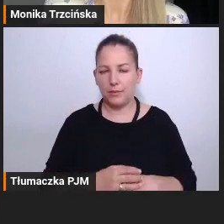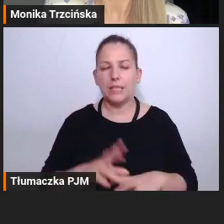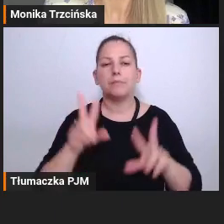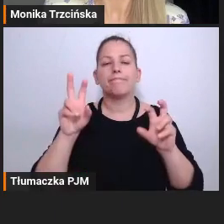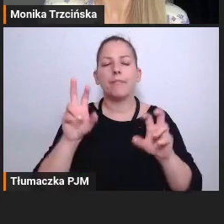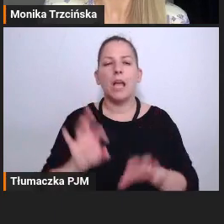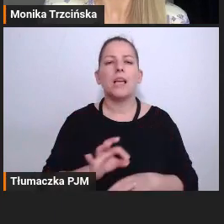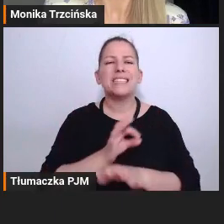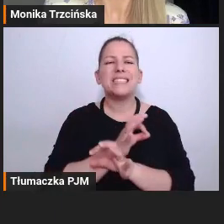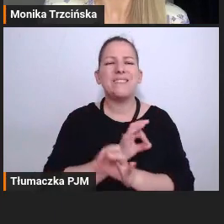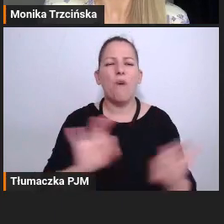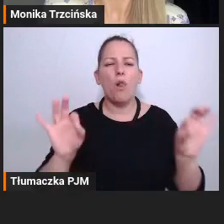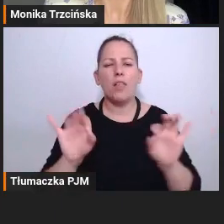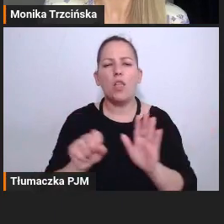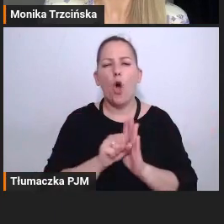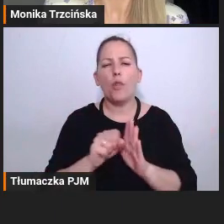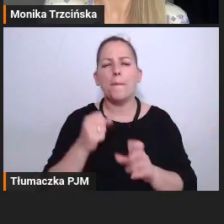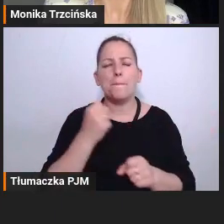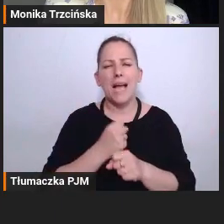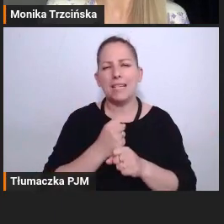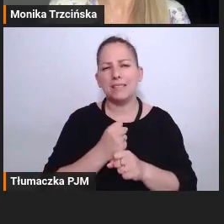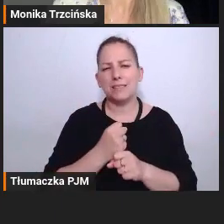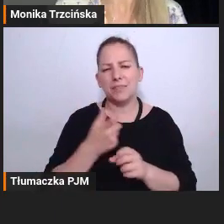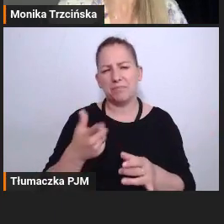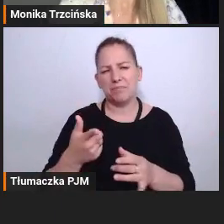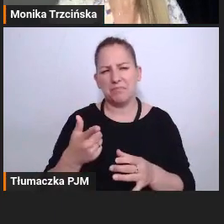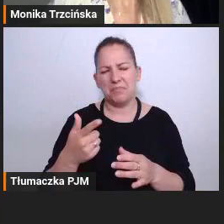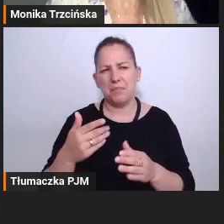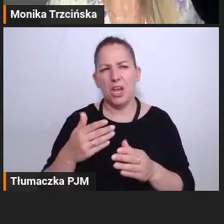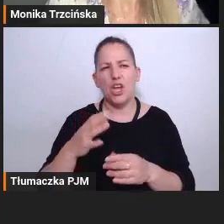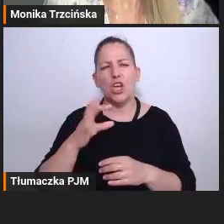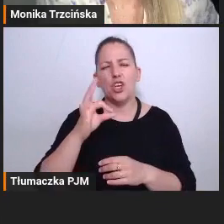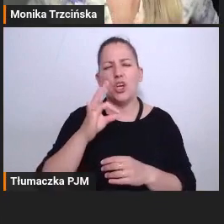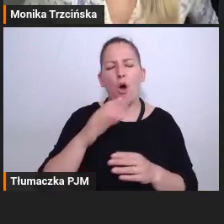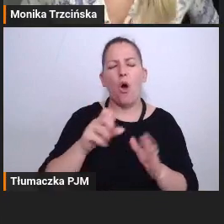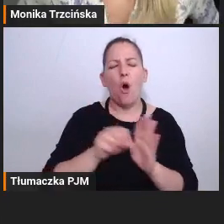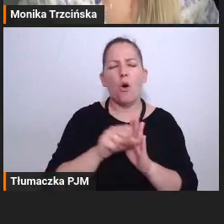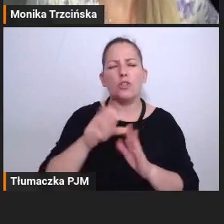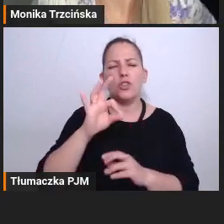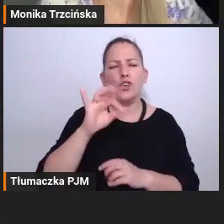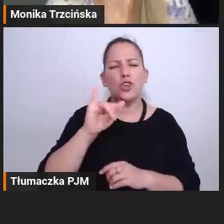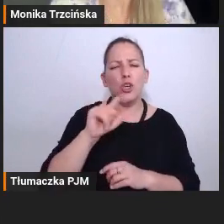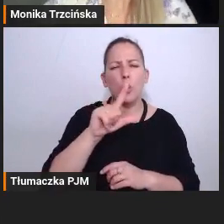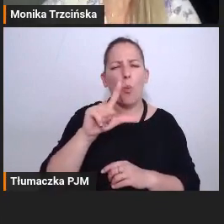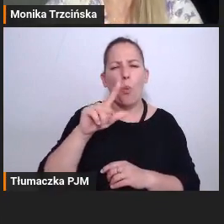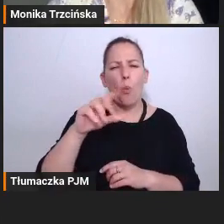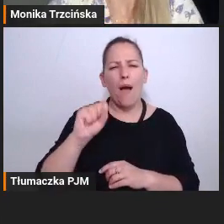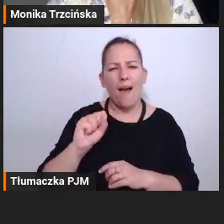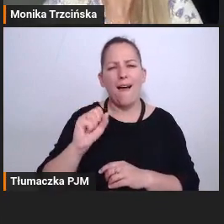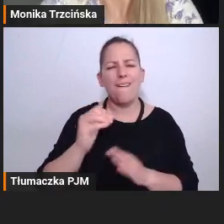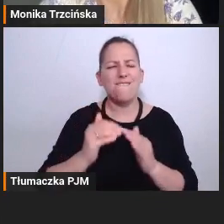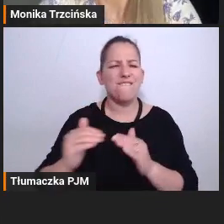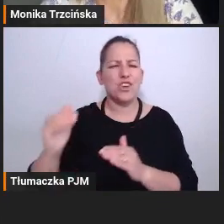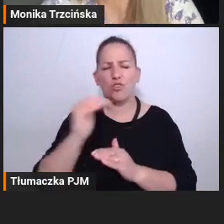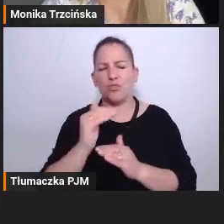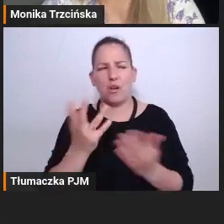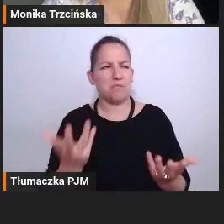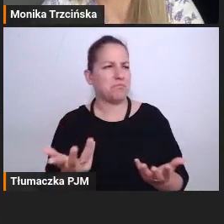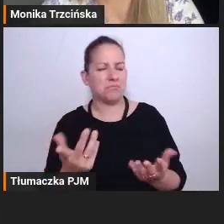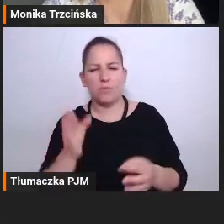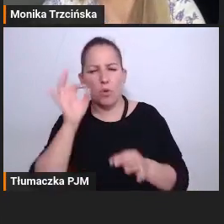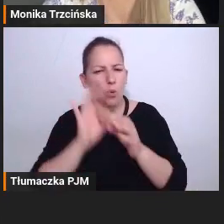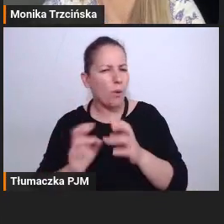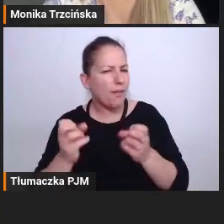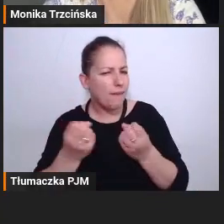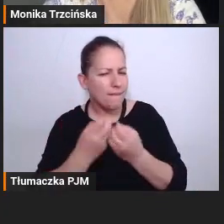od pracy z powodu siły wyższej. Proszę powiedz też kogo, jakie sytuacje tutaj występują, kto może się o to